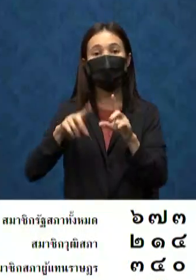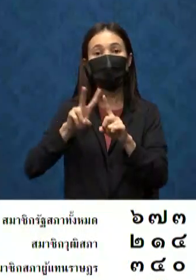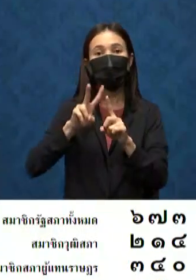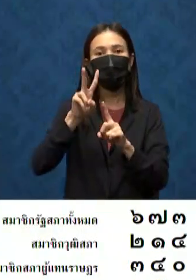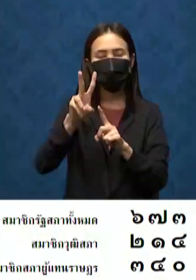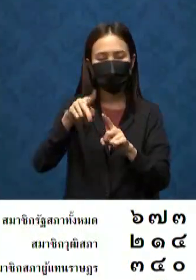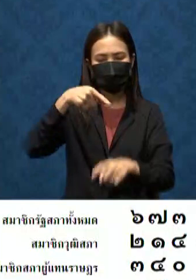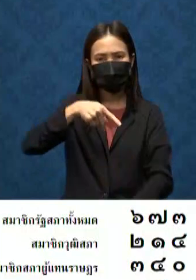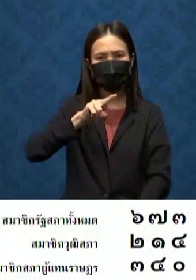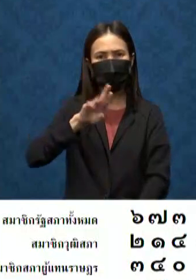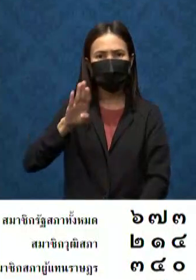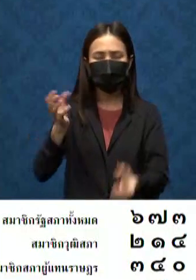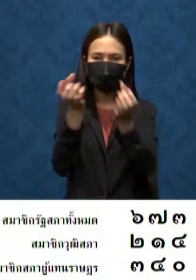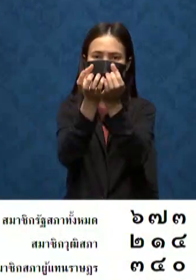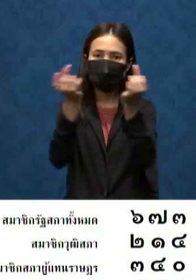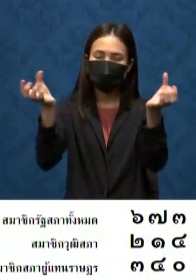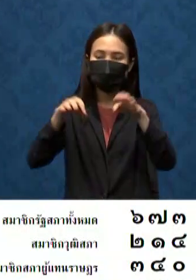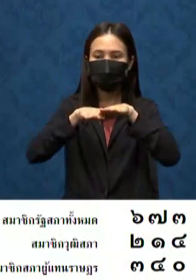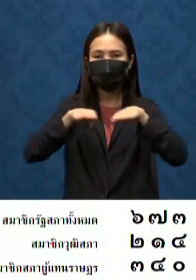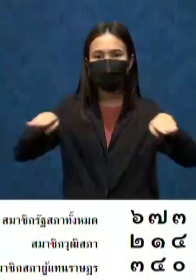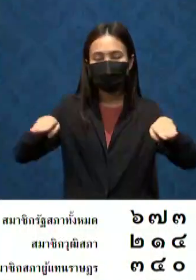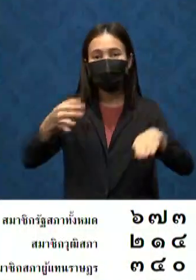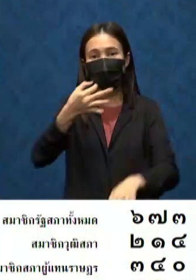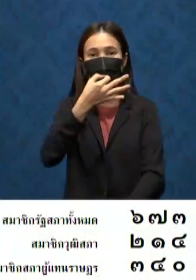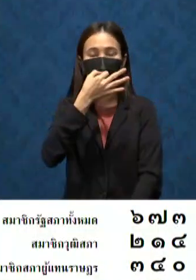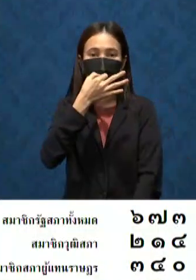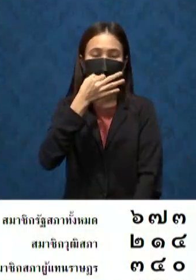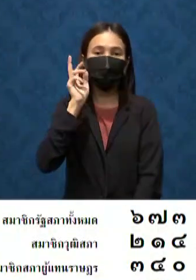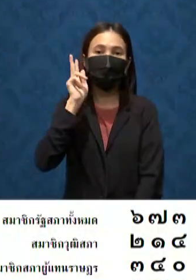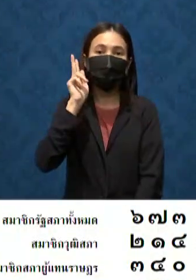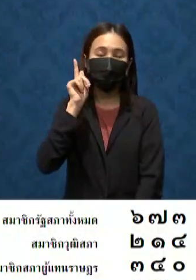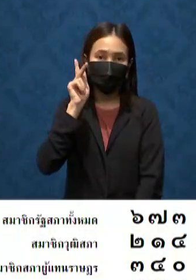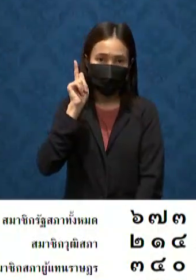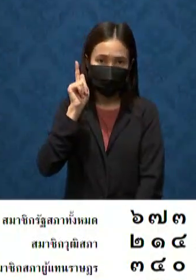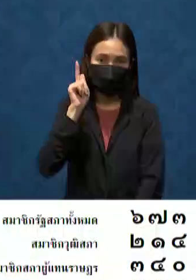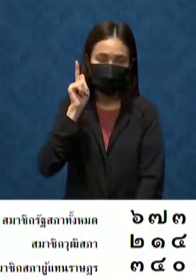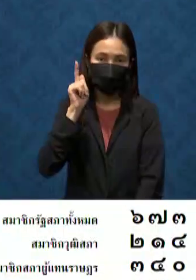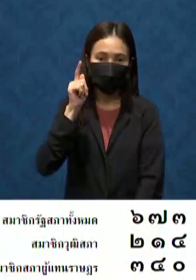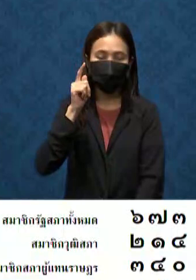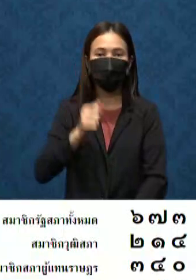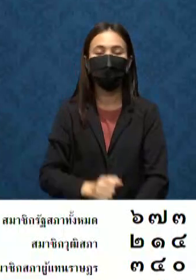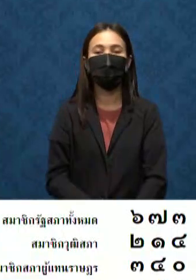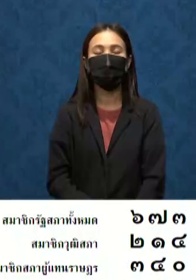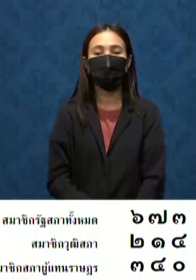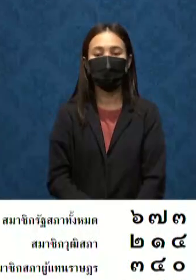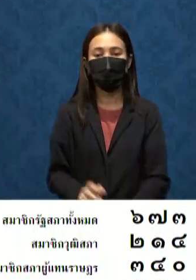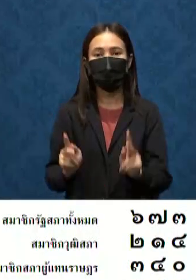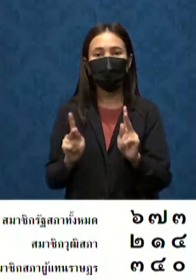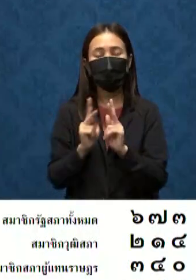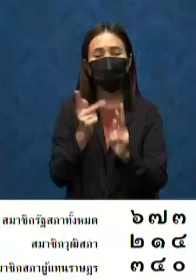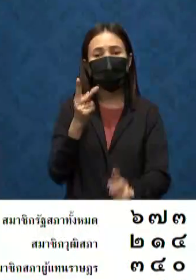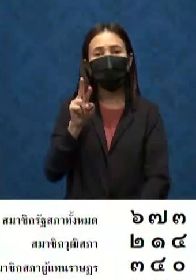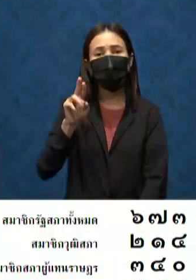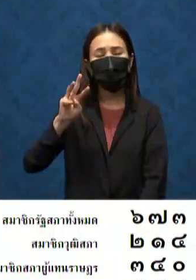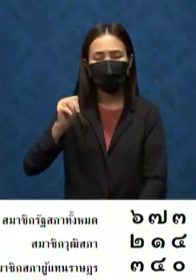พระบัญญัติส่งเสริมจริยธรรมและมาตรฐานวิชาชีพสื่อมวลชนพ.ศคณะรัฐมนตรีเป็นผู้เสนอ